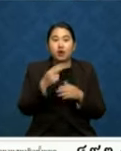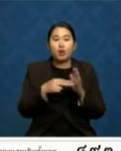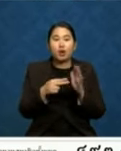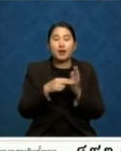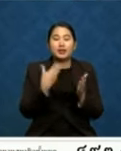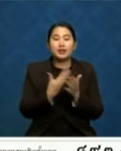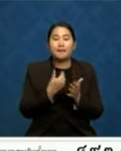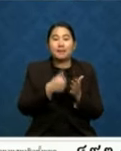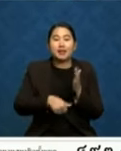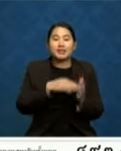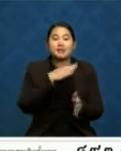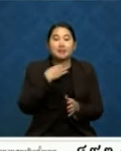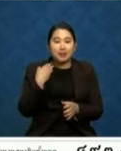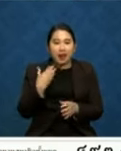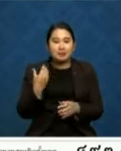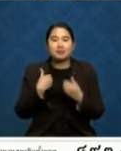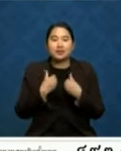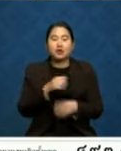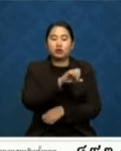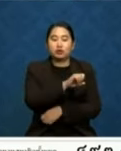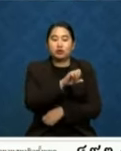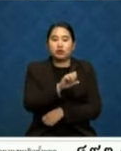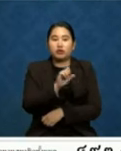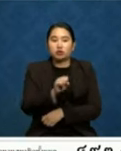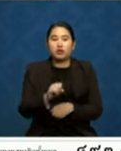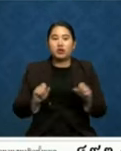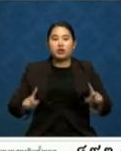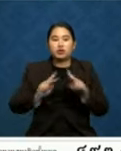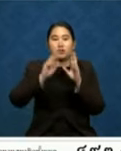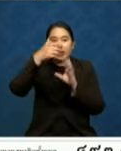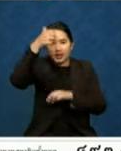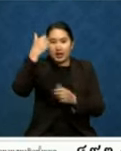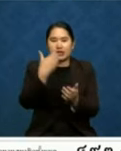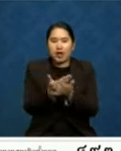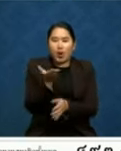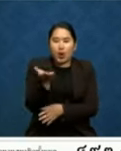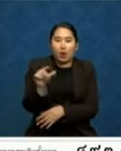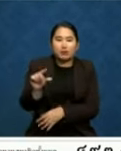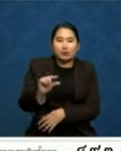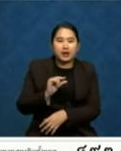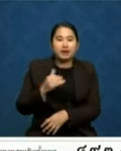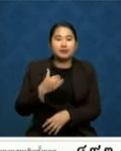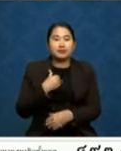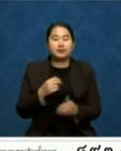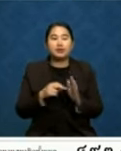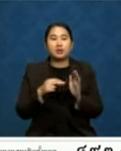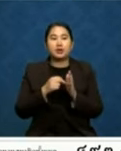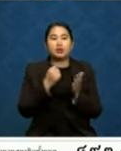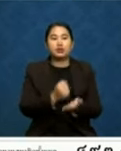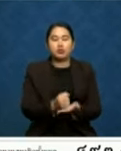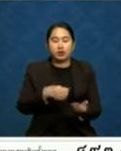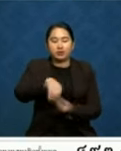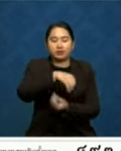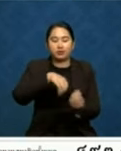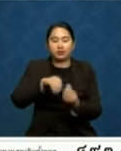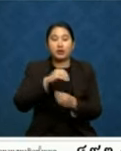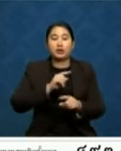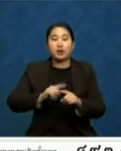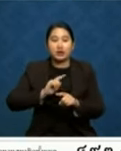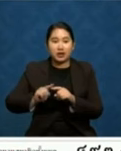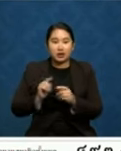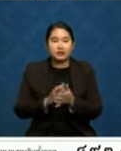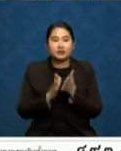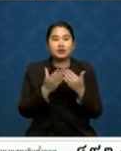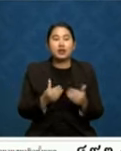ราะฉะนั้นก็หลายหน่วยงานสสส.หรือว่ากระทรวงมหาดไทยก็มาขอแบ่งนะครับโครงสร้างภาษีเพื่อทับเอาไปช่วยเหลือเจือจุนนะครับก็เลยทำให้อัต